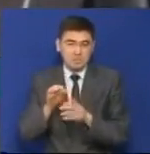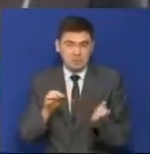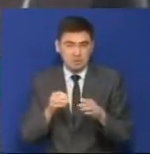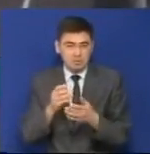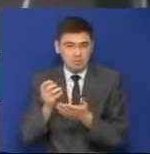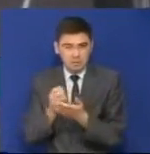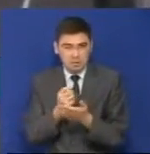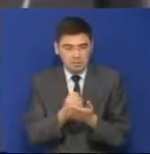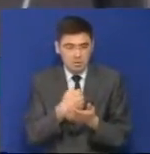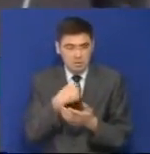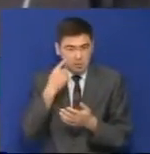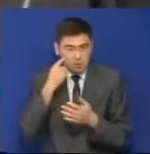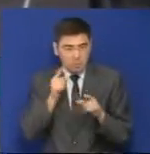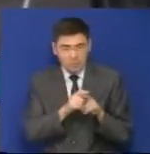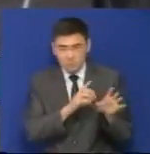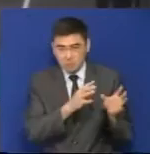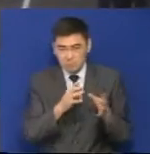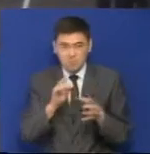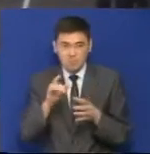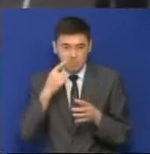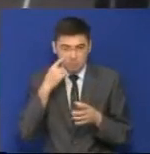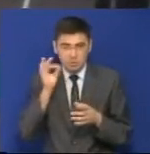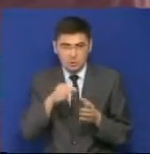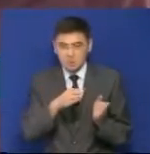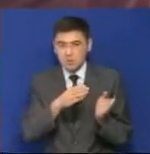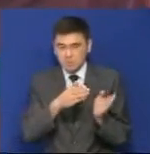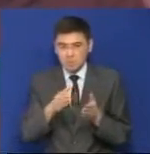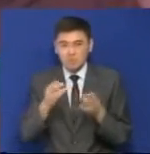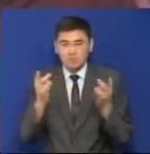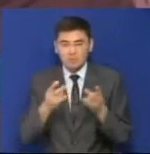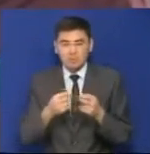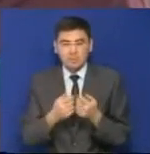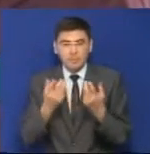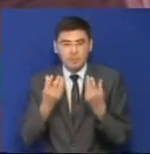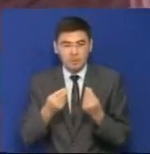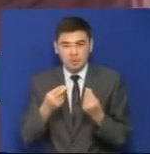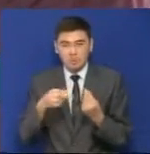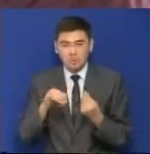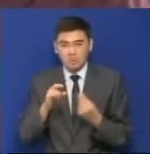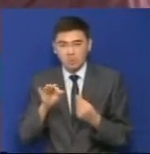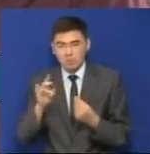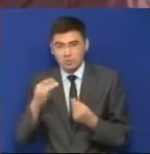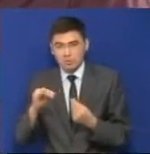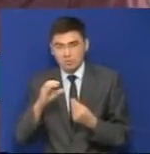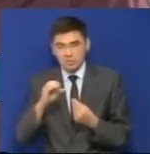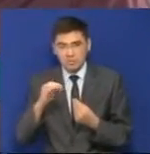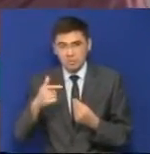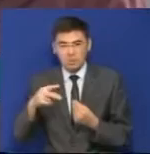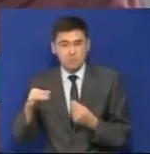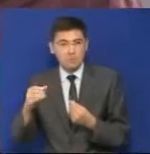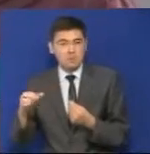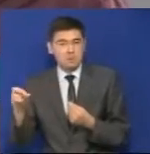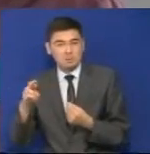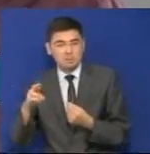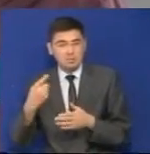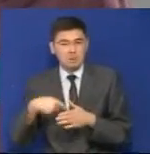істер мен ойлаймын іс-шаралар жиі-жиі атқарылу керек. День духовного согласия, я понимаю, что рухани келісім күні